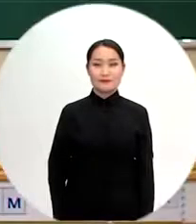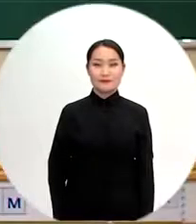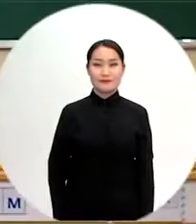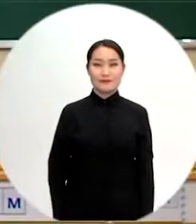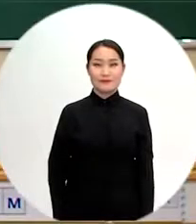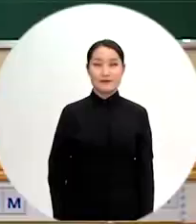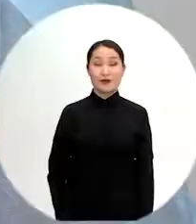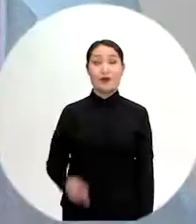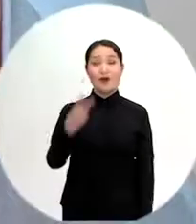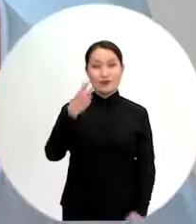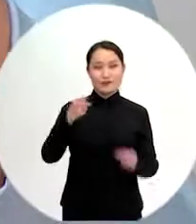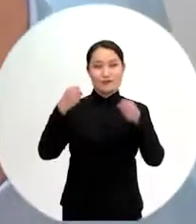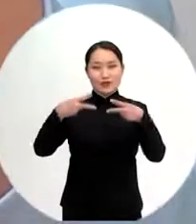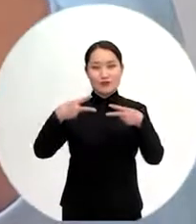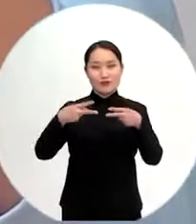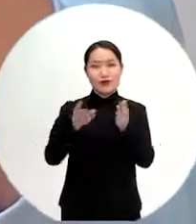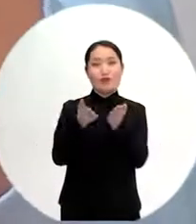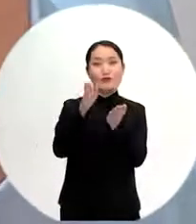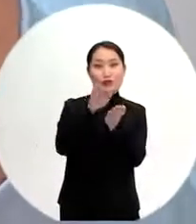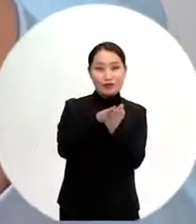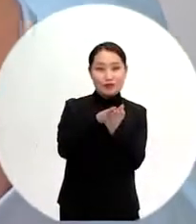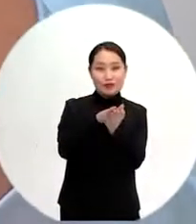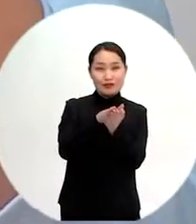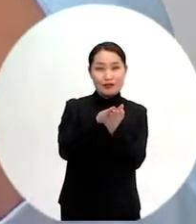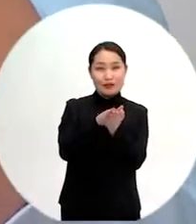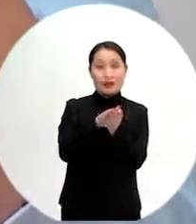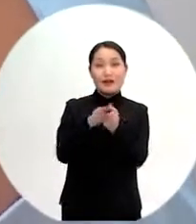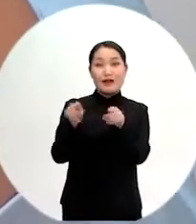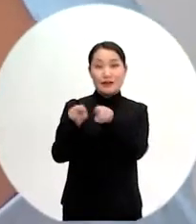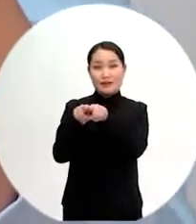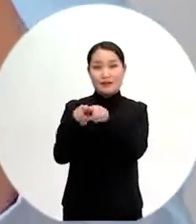Дүрсээ 2 тэнцүү хэсэгт нугалахад 2 дүрс маань